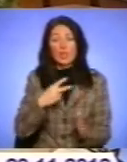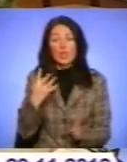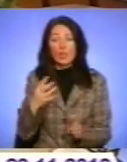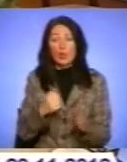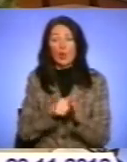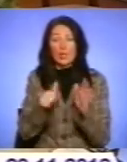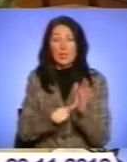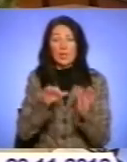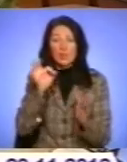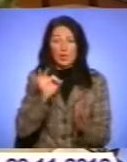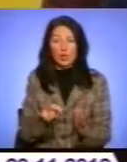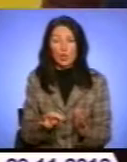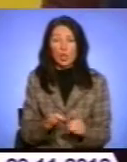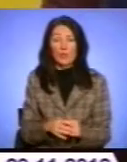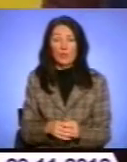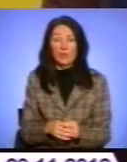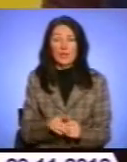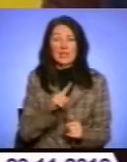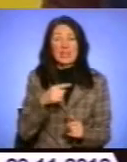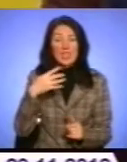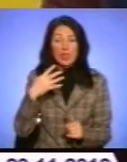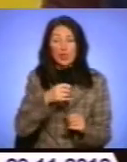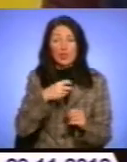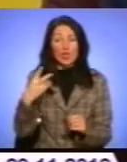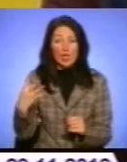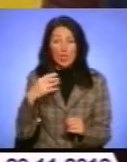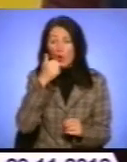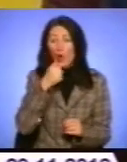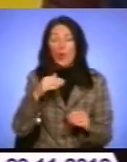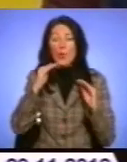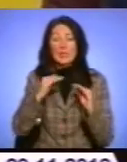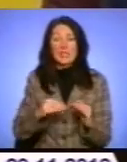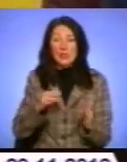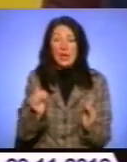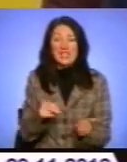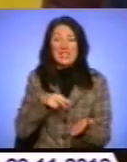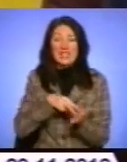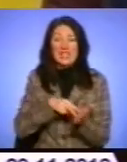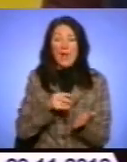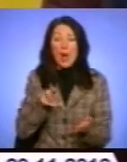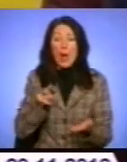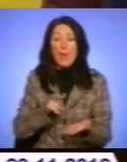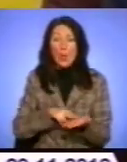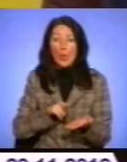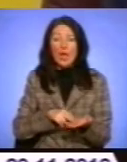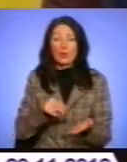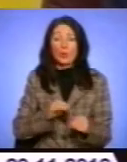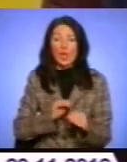до 16%. З 14-го року зменшиться ставка податку на додану вартість з 20 до